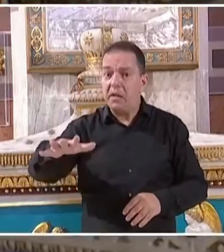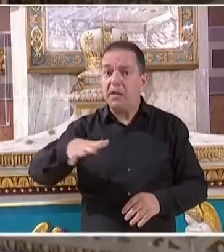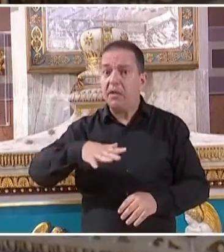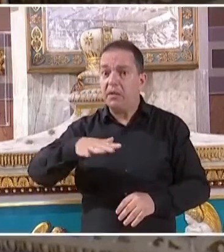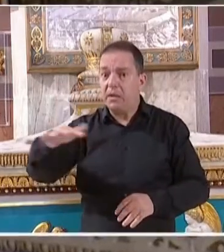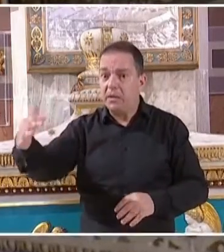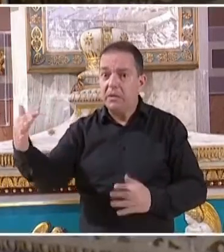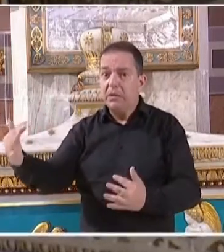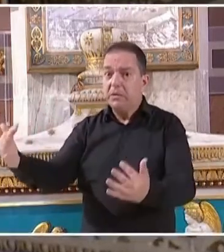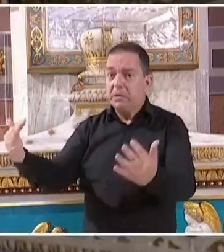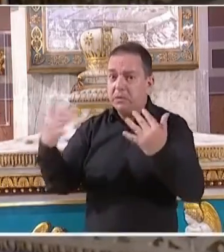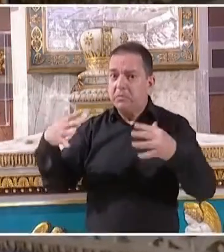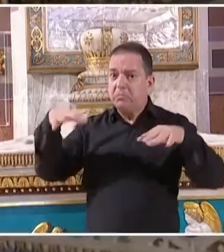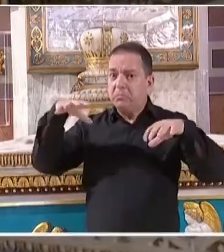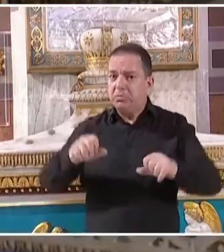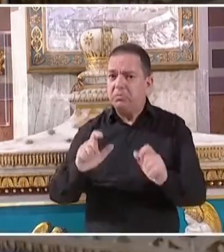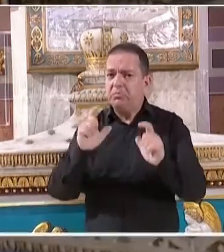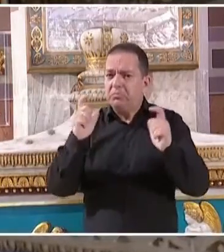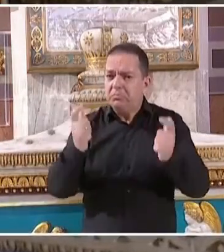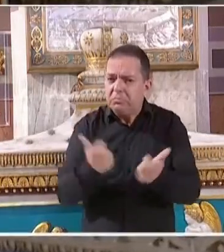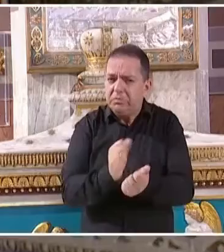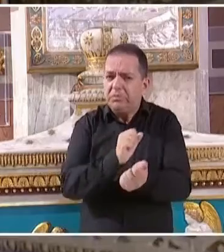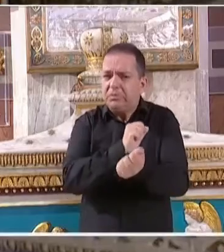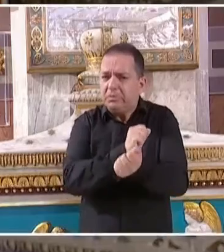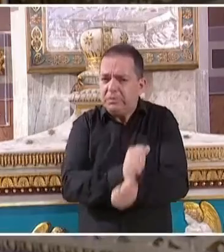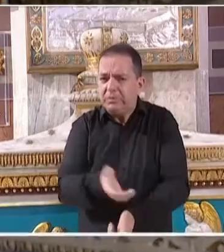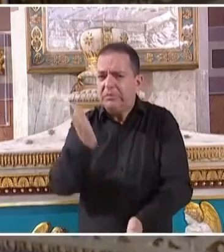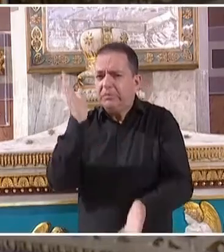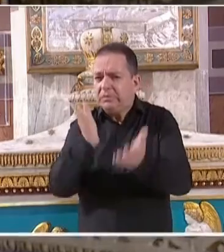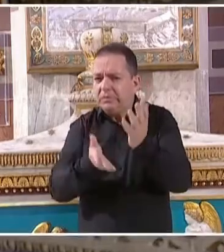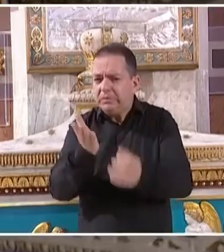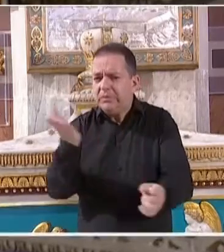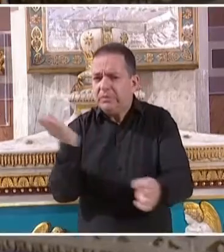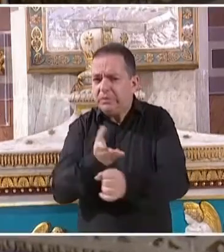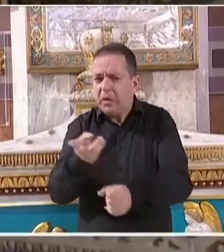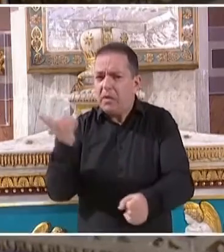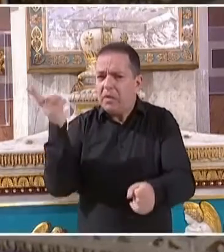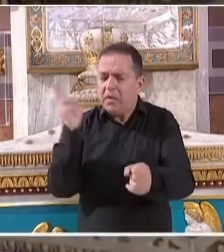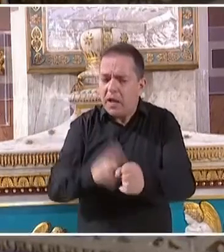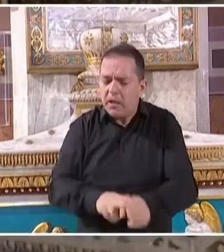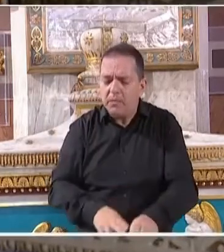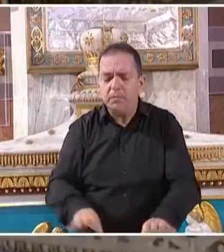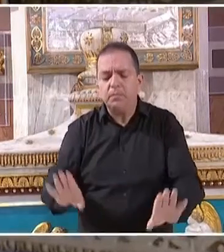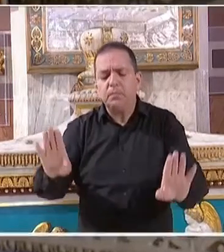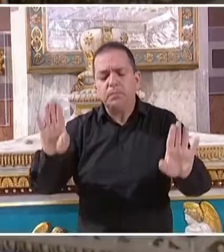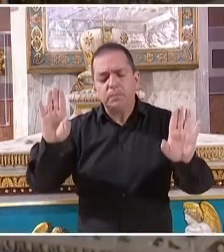η εχμαλωσία, η φρίκη του πολέμου και ο θάνατος.